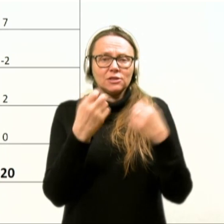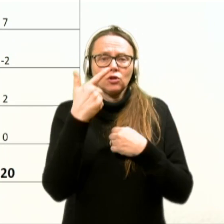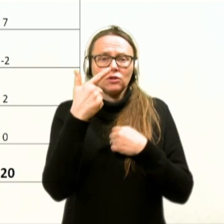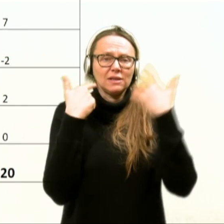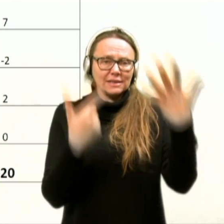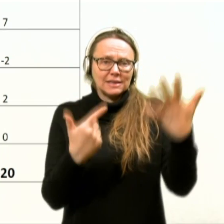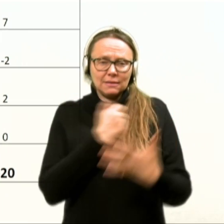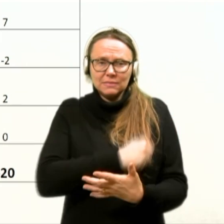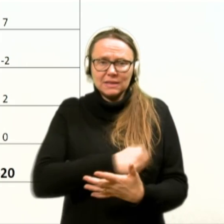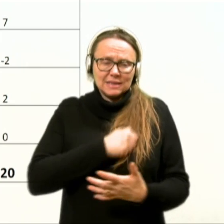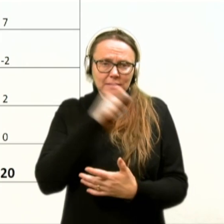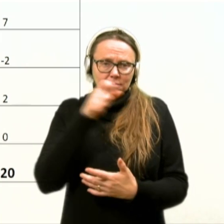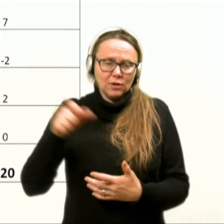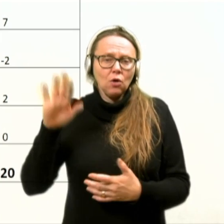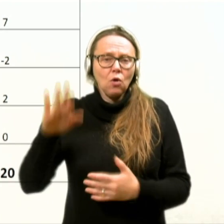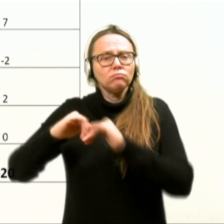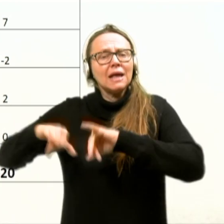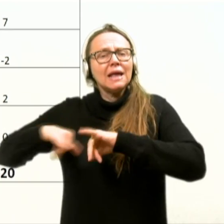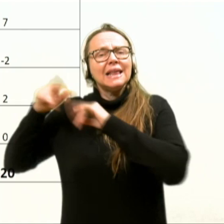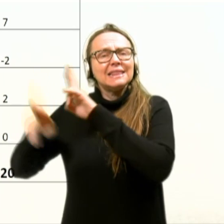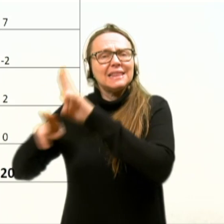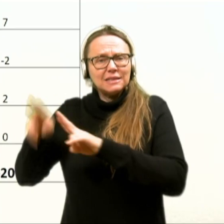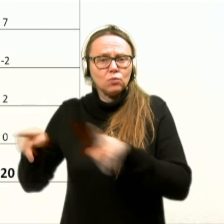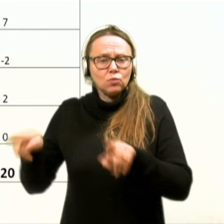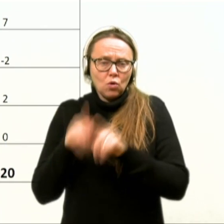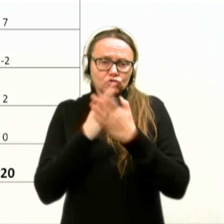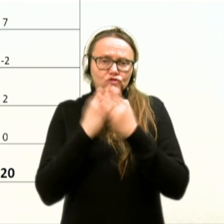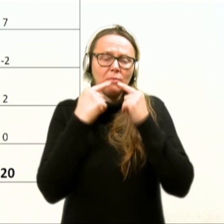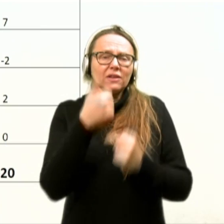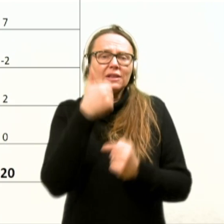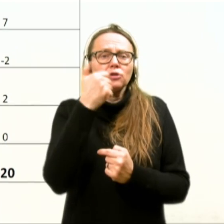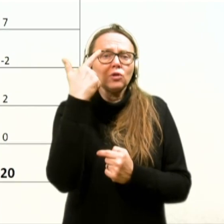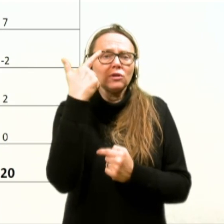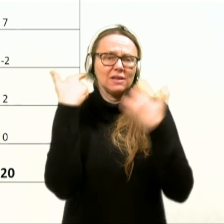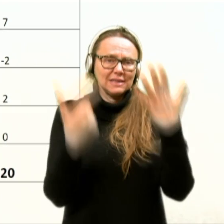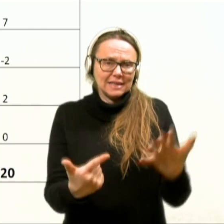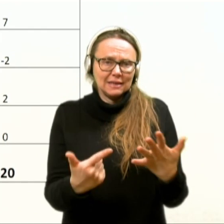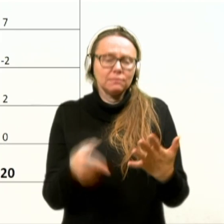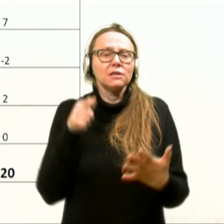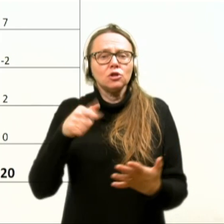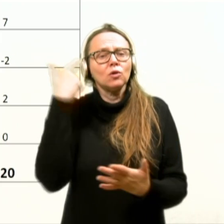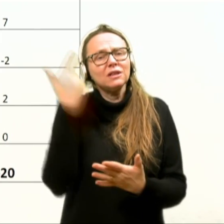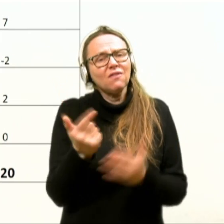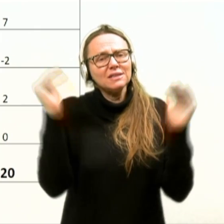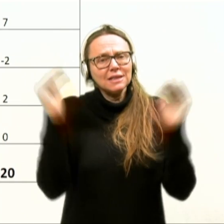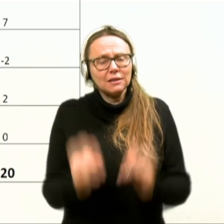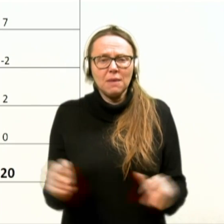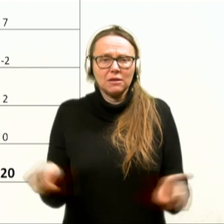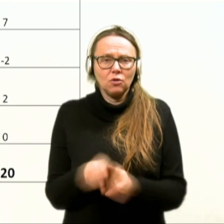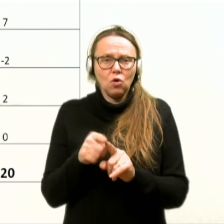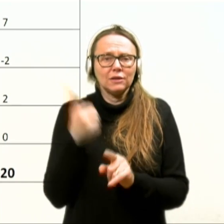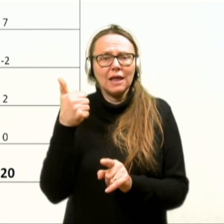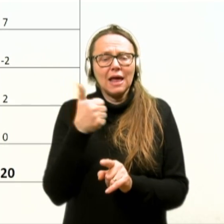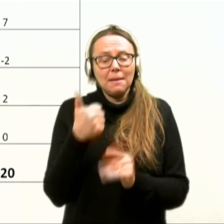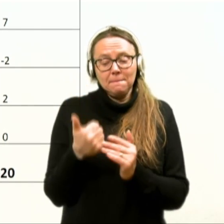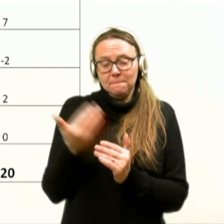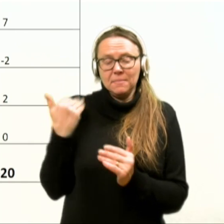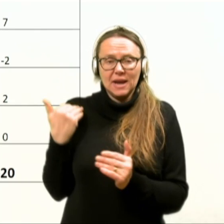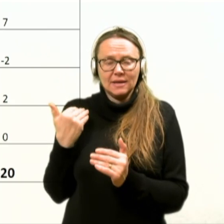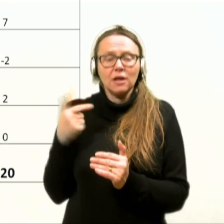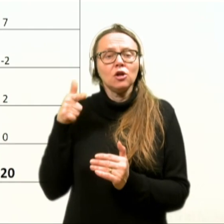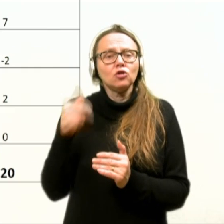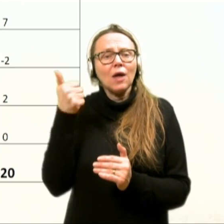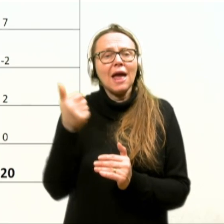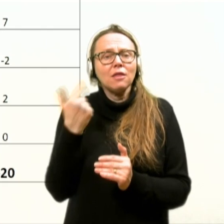972 pacientov, na intenzivni negi pa, kot sem že povedala, 172, kar je kar 20 manj kot prej in to je eno